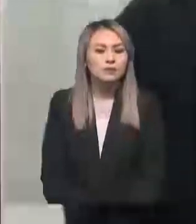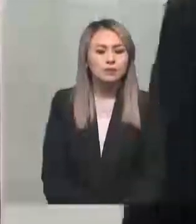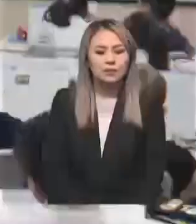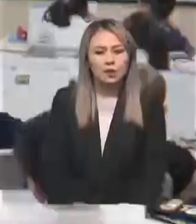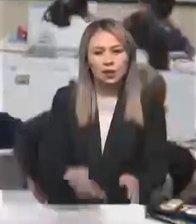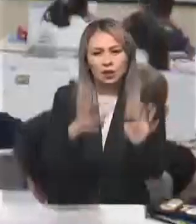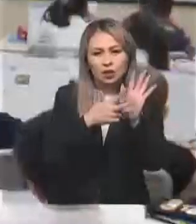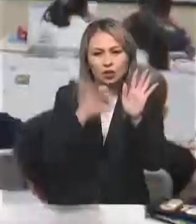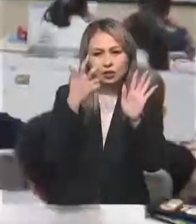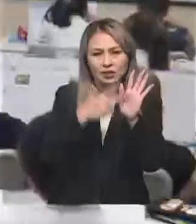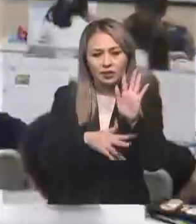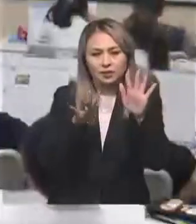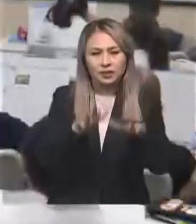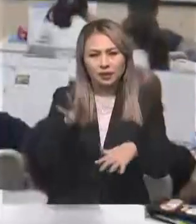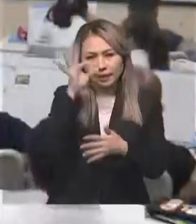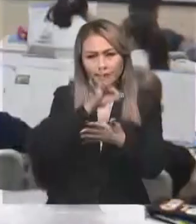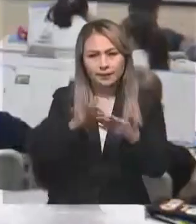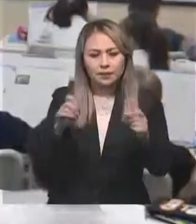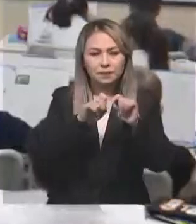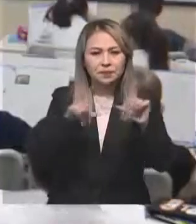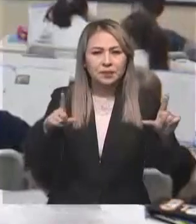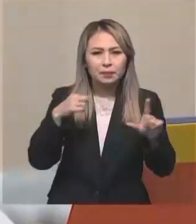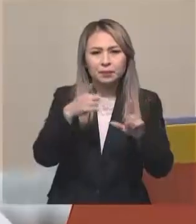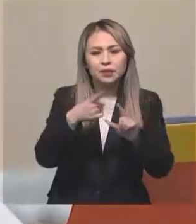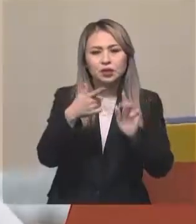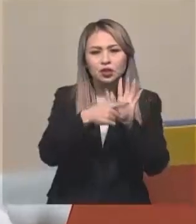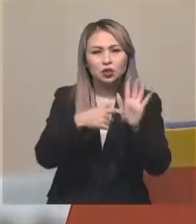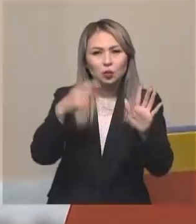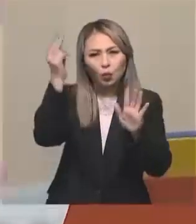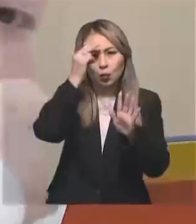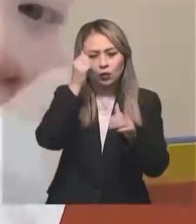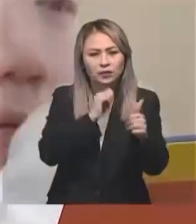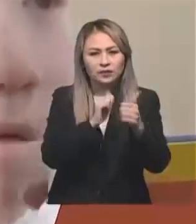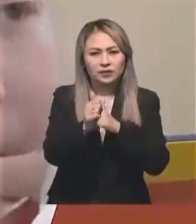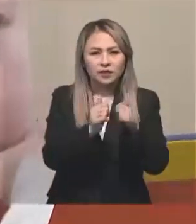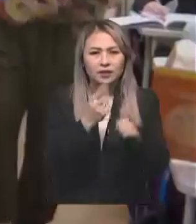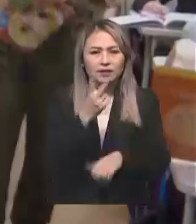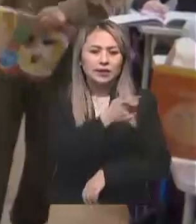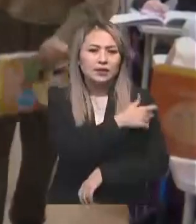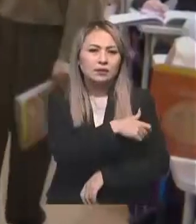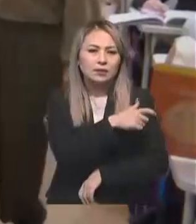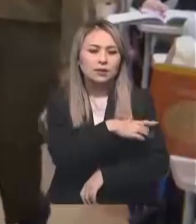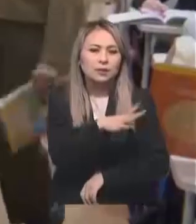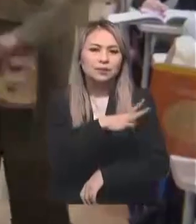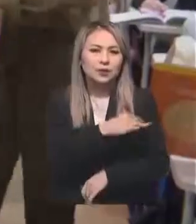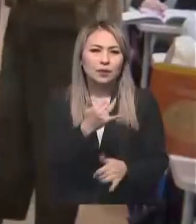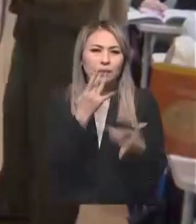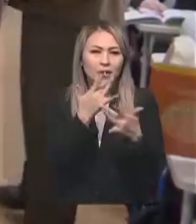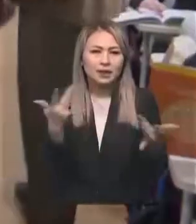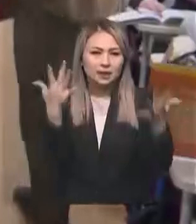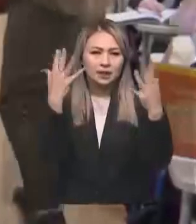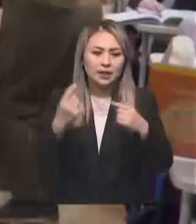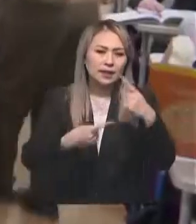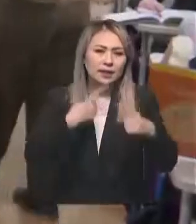Сегіз жүз сексен орынға арналған лицей қабырғасында 2 ауысыммен 1700-ден астам оқушы білім алады. Бүгін балалардың бұл мектептегі соңғы күні.